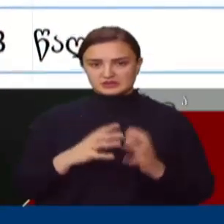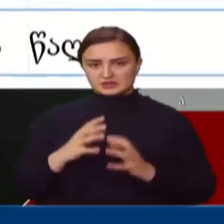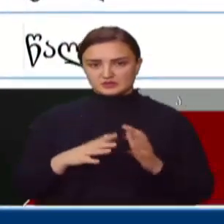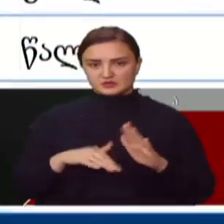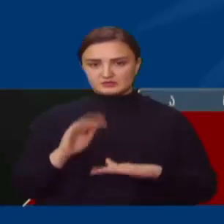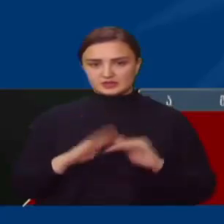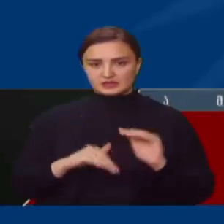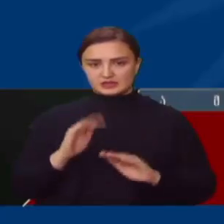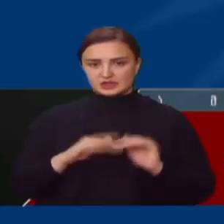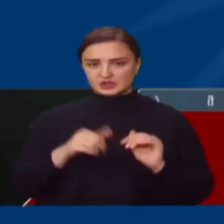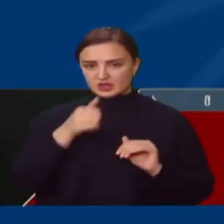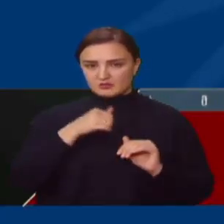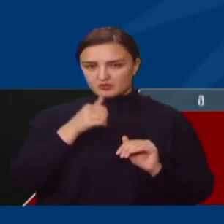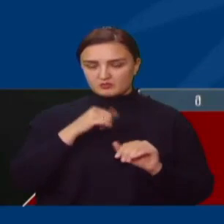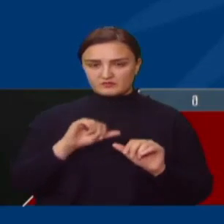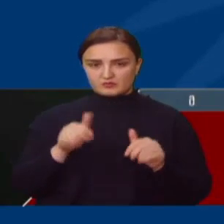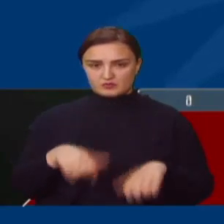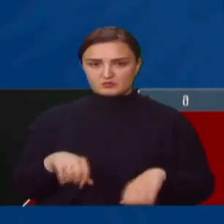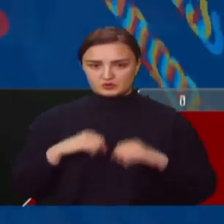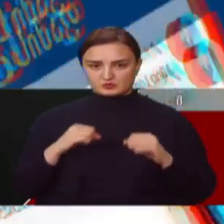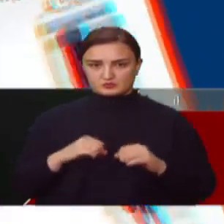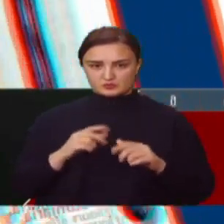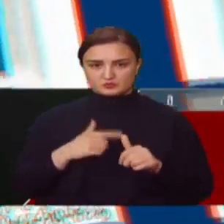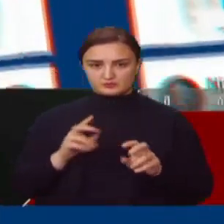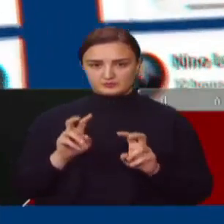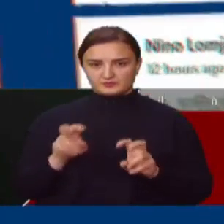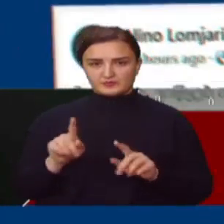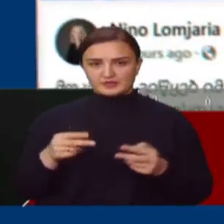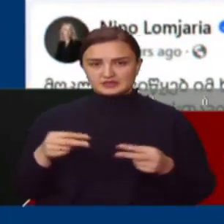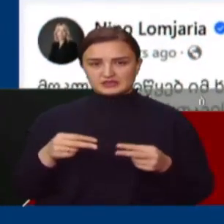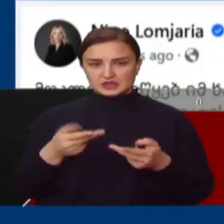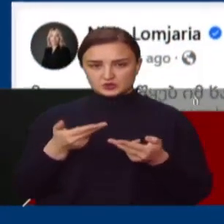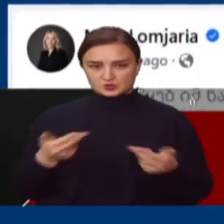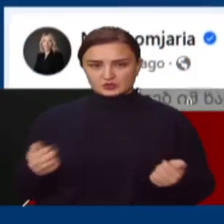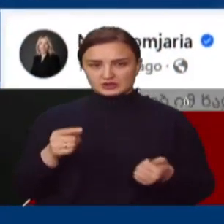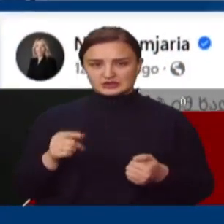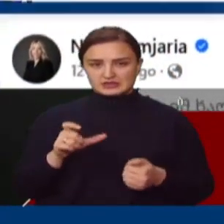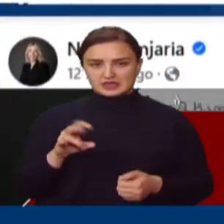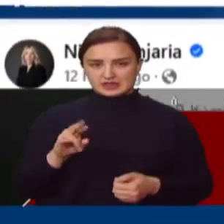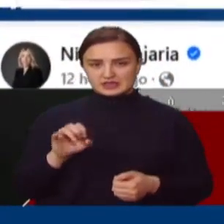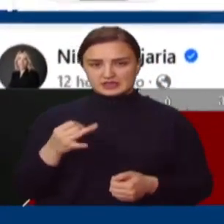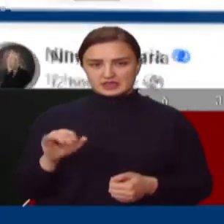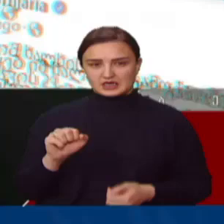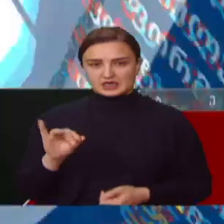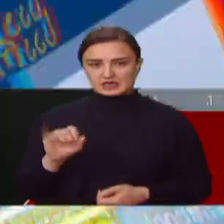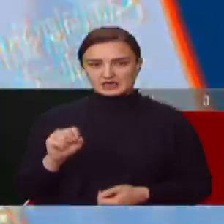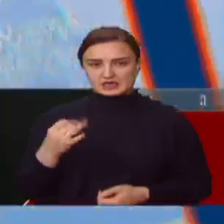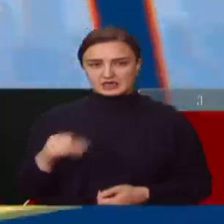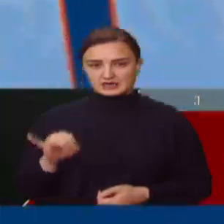saertashoriso praktikashi aprobirebul metodsu tsotebs ris dasturadats Shalva Papuashvilma NDI-sa da